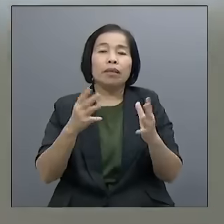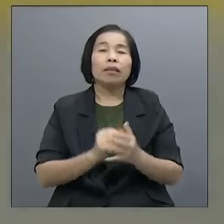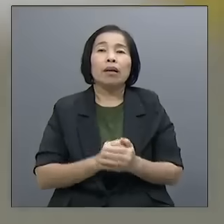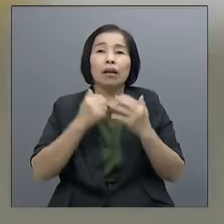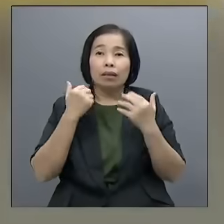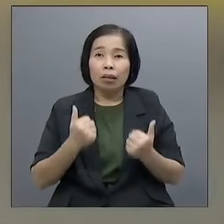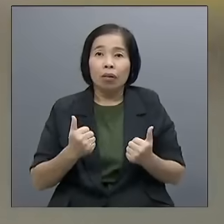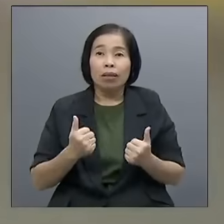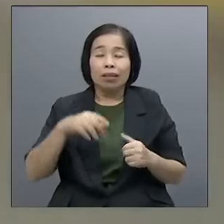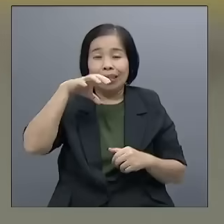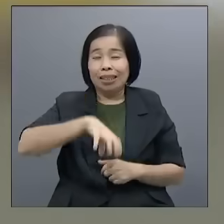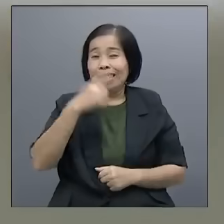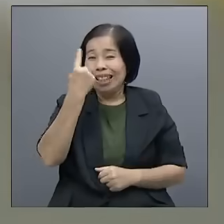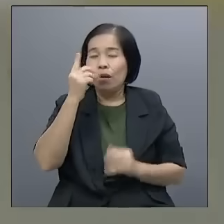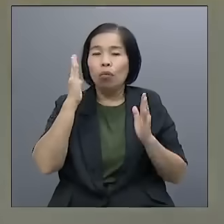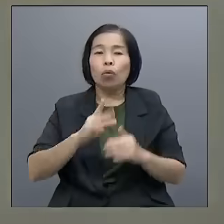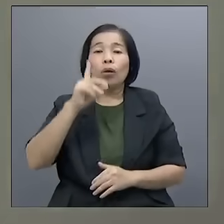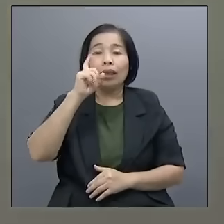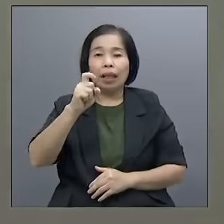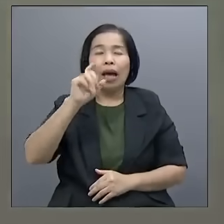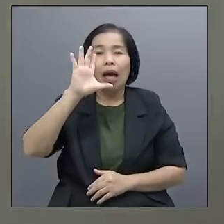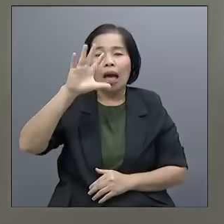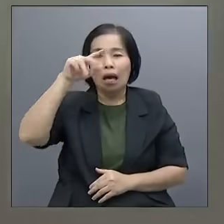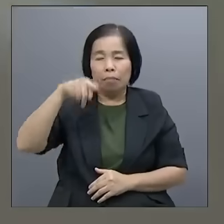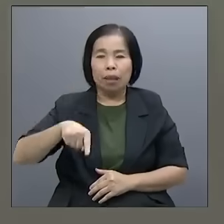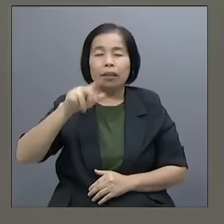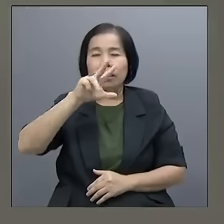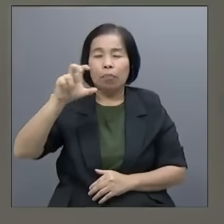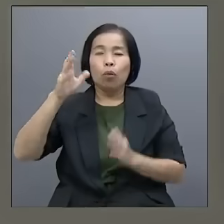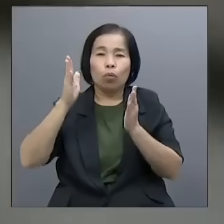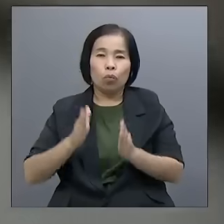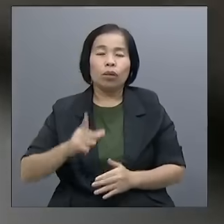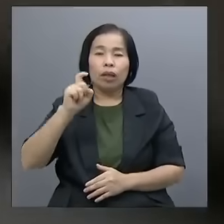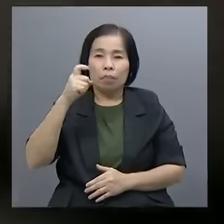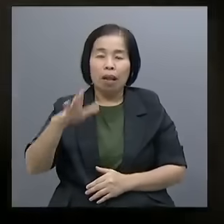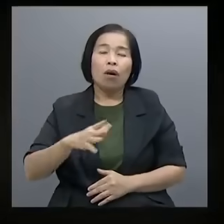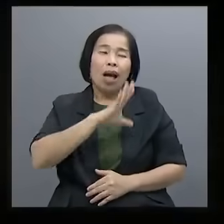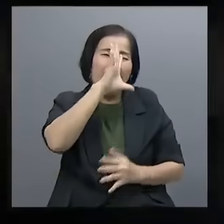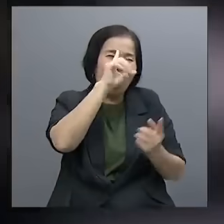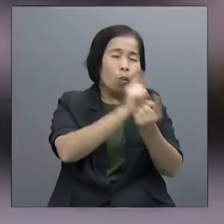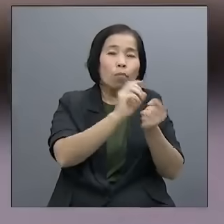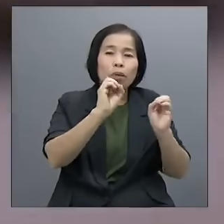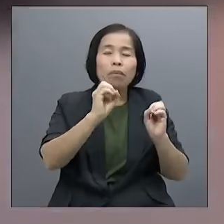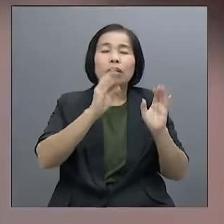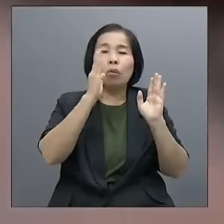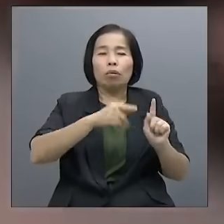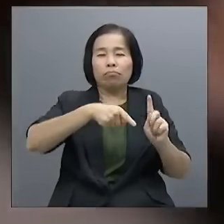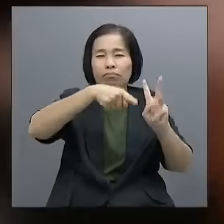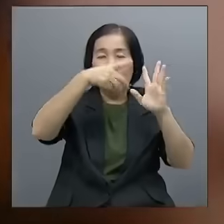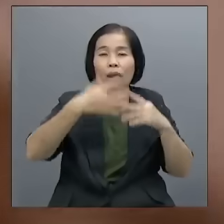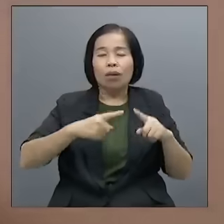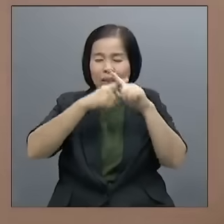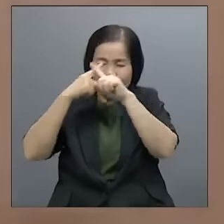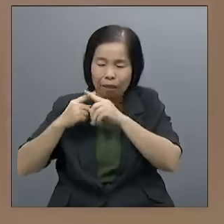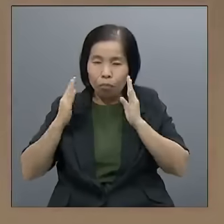าเมืองเดียวพบผู้เสียชีวิตไปแล้วกว่า 5,300 คนนะคะสูญหายอีกหลายพันคนบาดเจ็บไม่ต่ำกว่